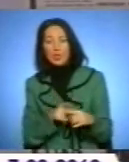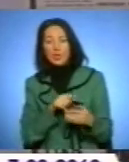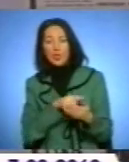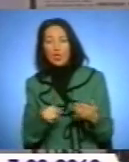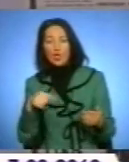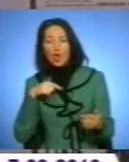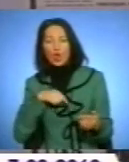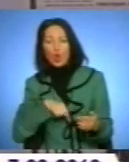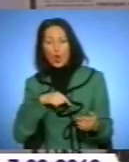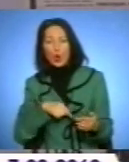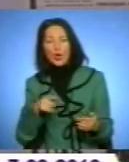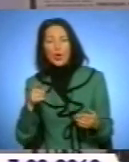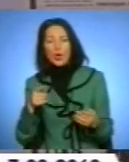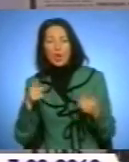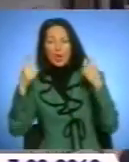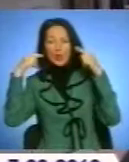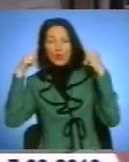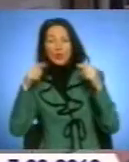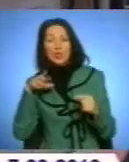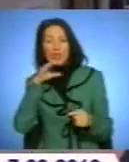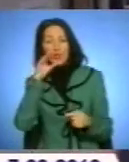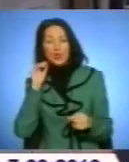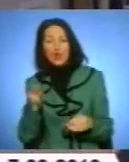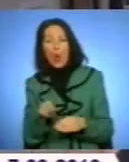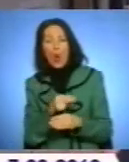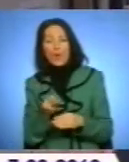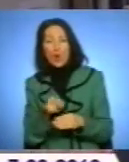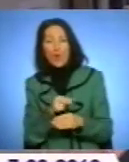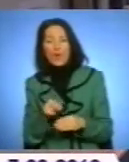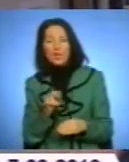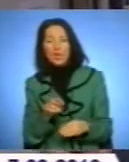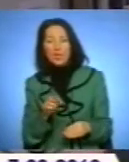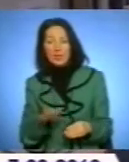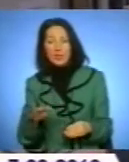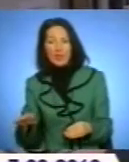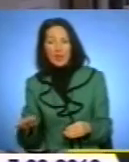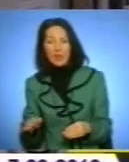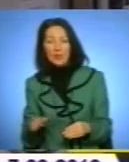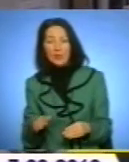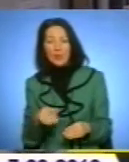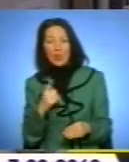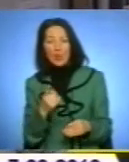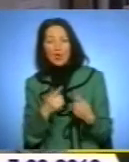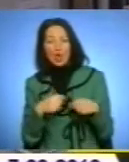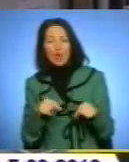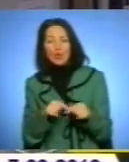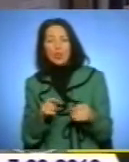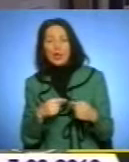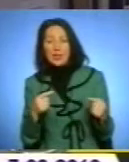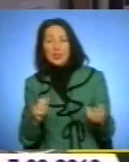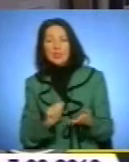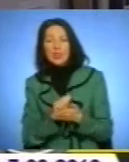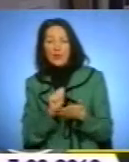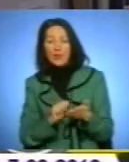Шевченка у вихованні українських дітей. Перший розділ – це є книжкова виставка, тобто видання, різні видання Кобзаря за різні